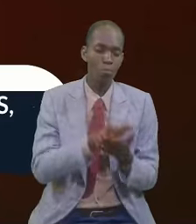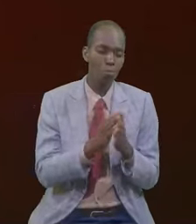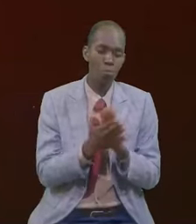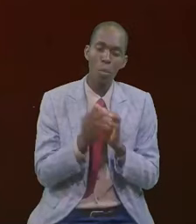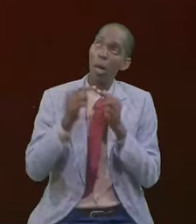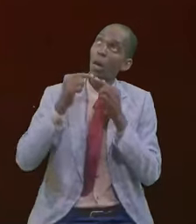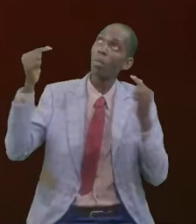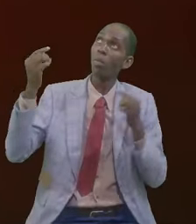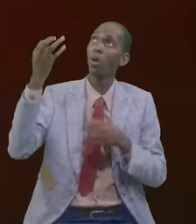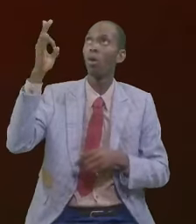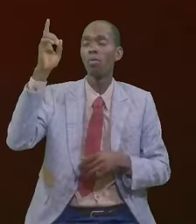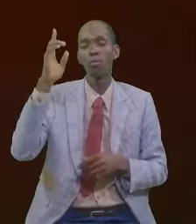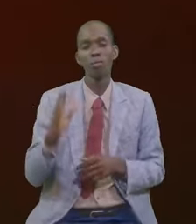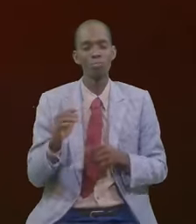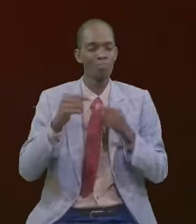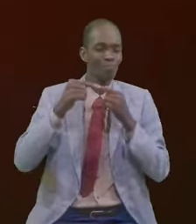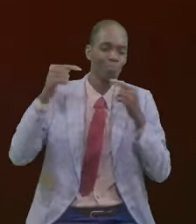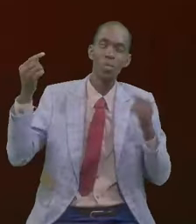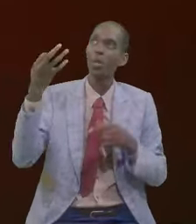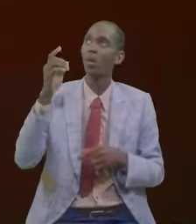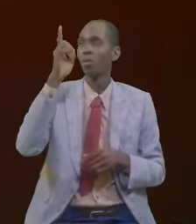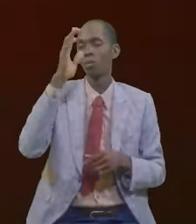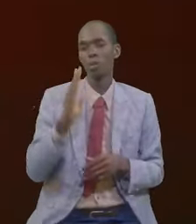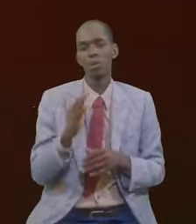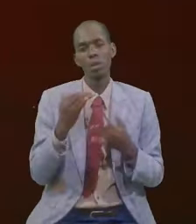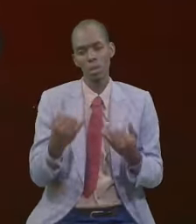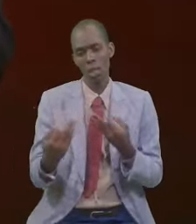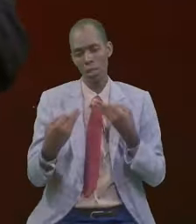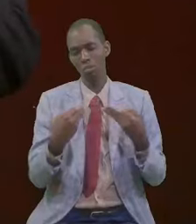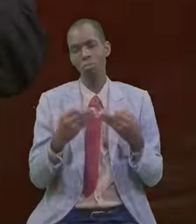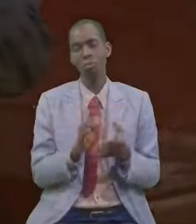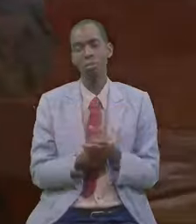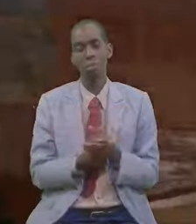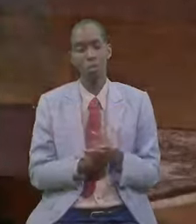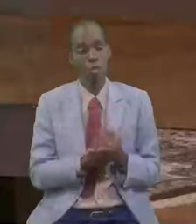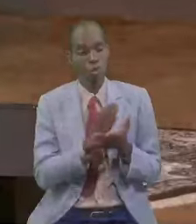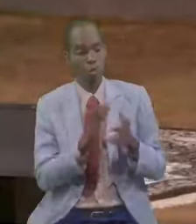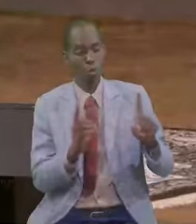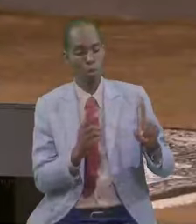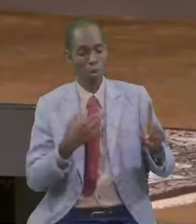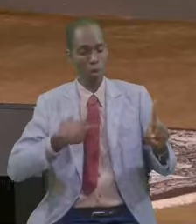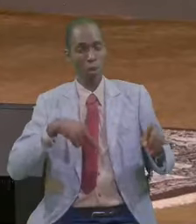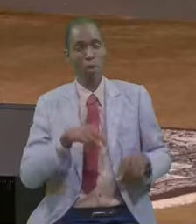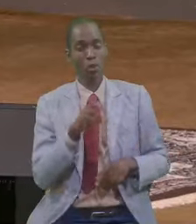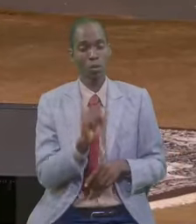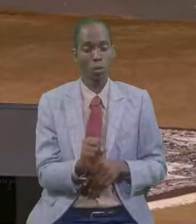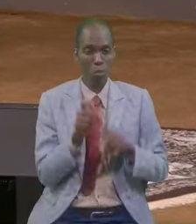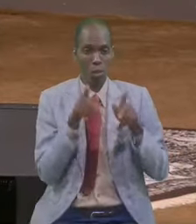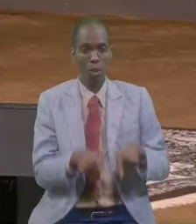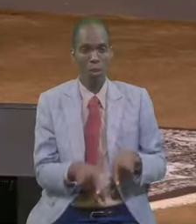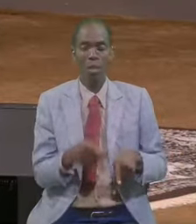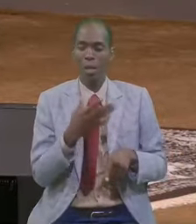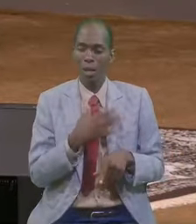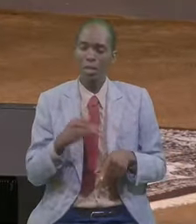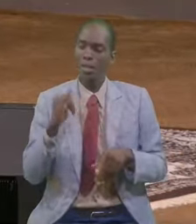Dieu. Se rend ennemi de Dieu. Dites-le moi. Quelqu'un qui est religieux et il est ami du